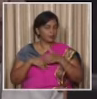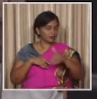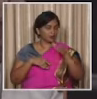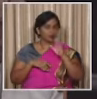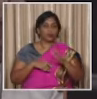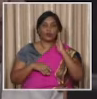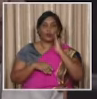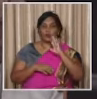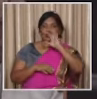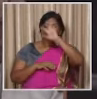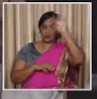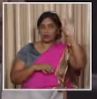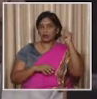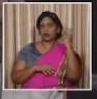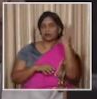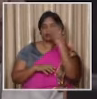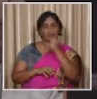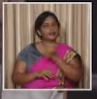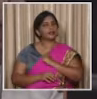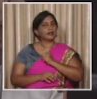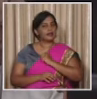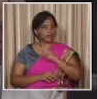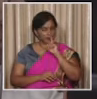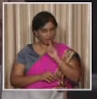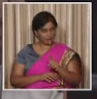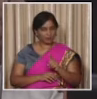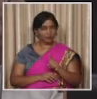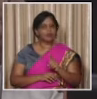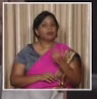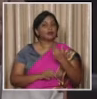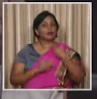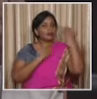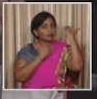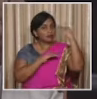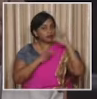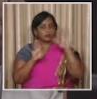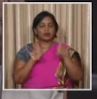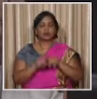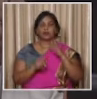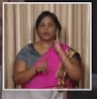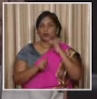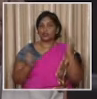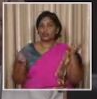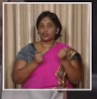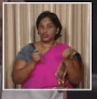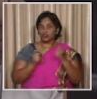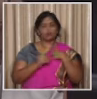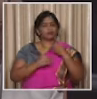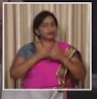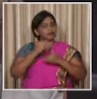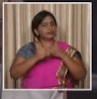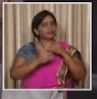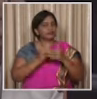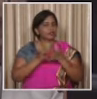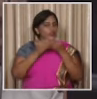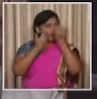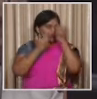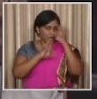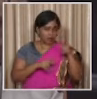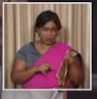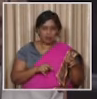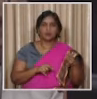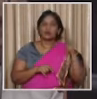විටත් විදේශ රටවල් කීපයක් කැමැත්ත පළ කර තිබෙනවා. අපනයන සඳහා විදේශ වෙළඳපොළ ක්‍රමක්‍රමයෙන් විවුර්ත